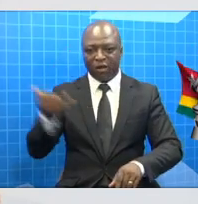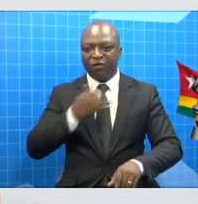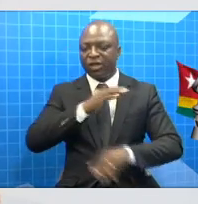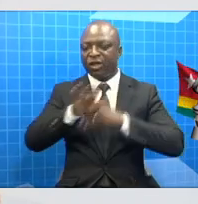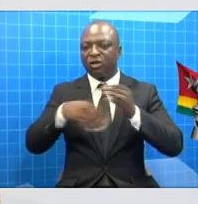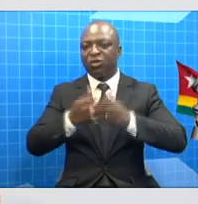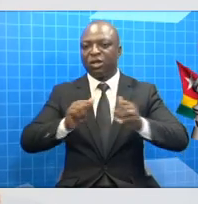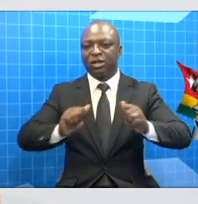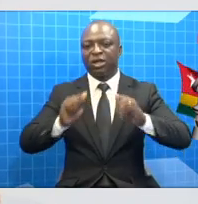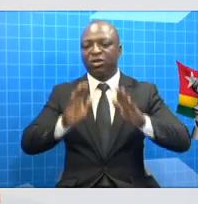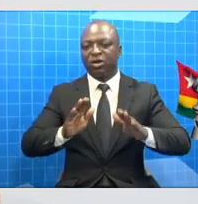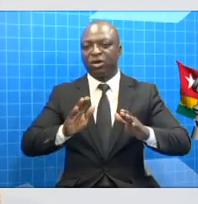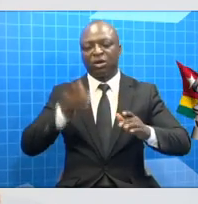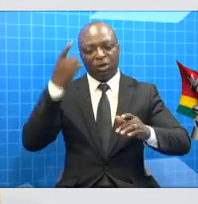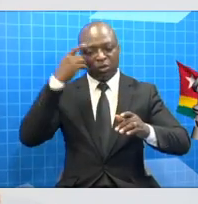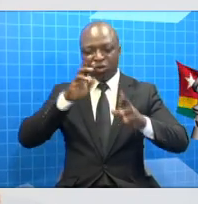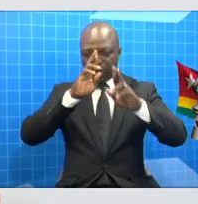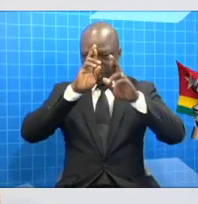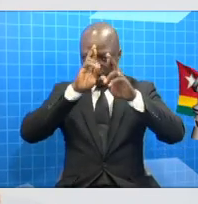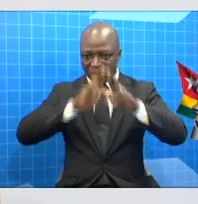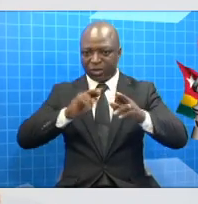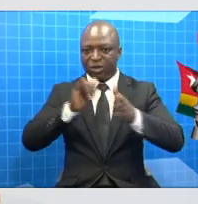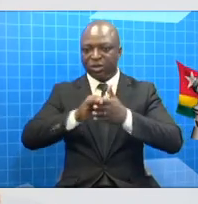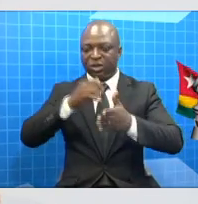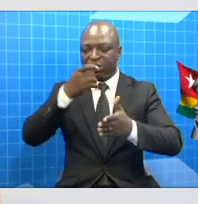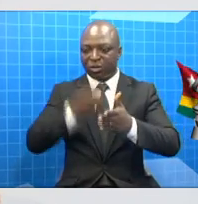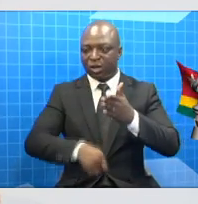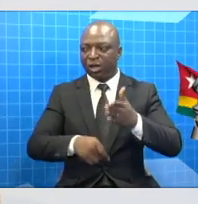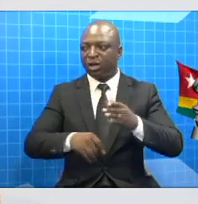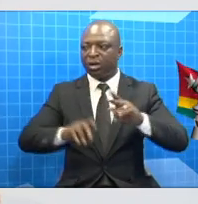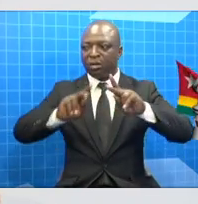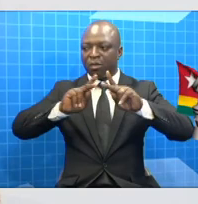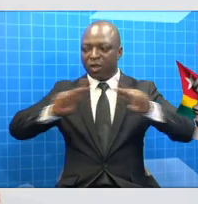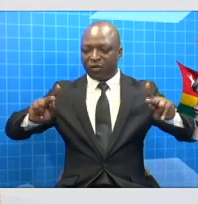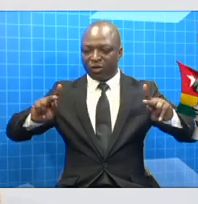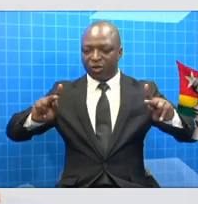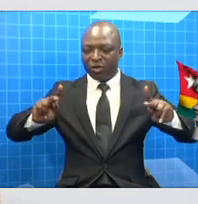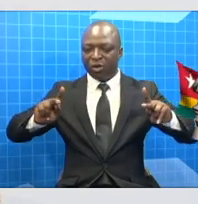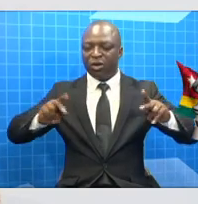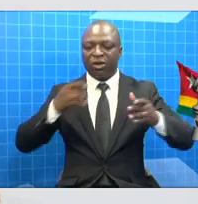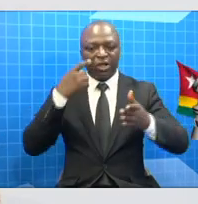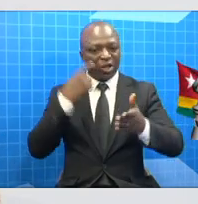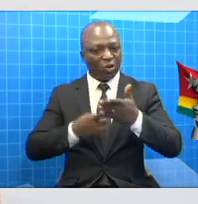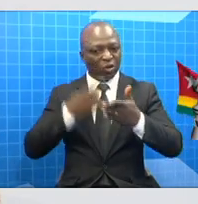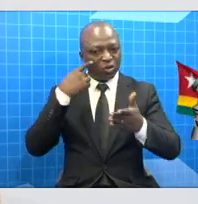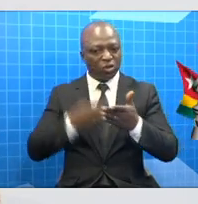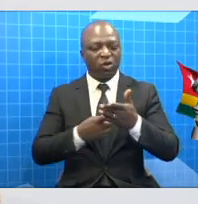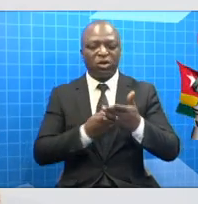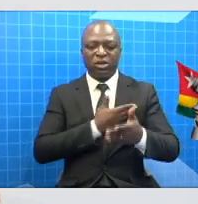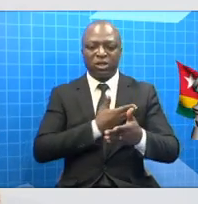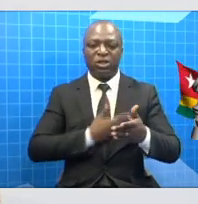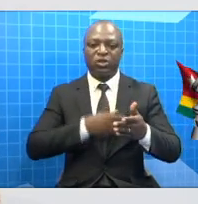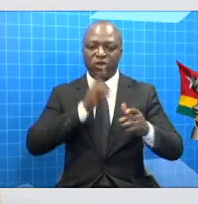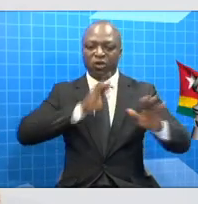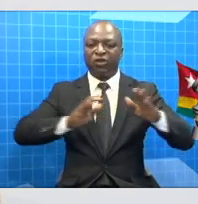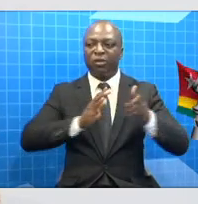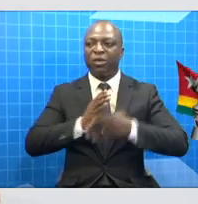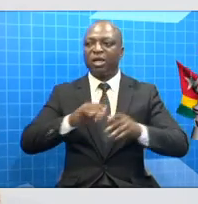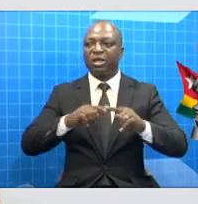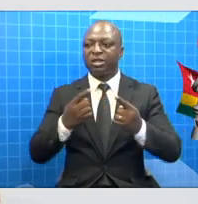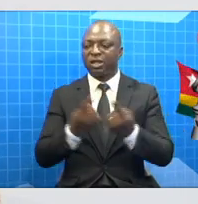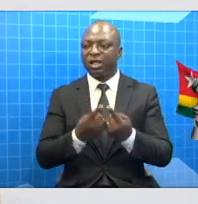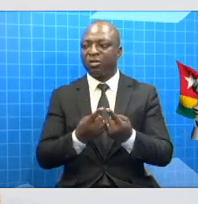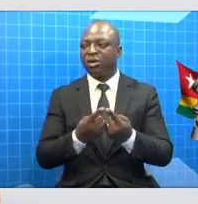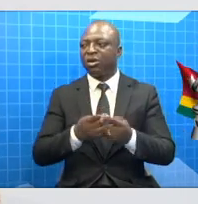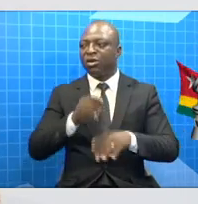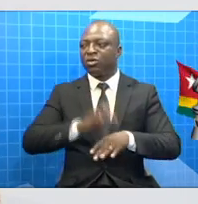les acteurs au respect de ces prix plafonds. Des contrôles stricts seront effectués par des équipes